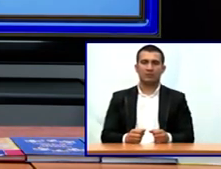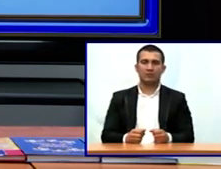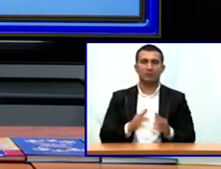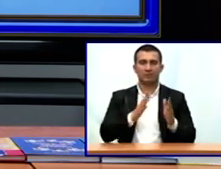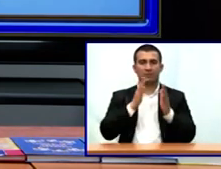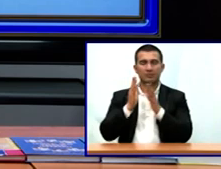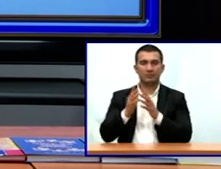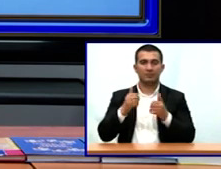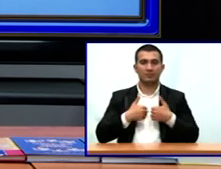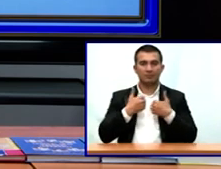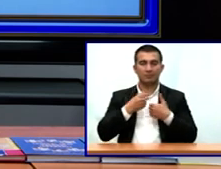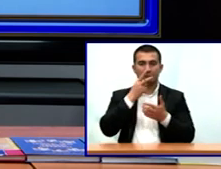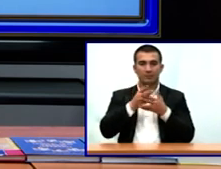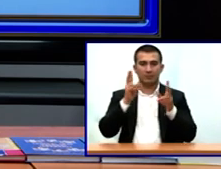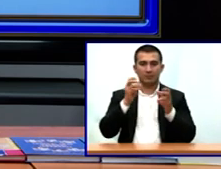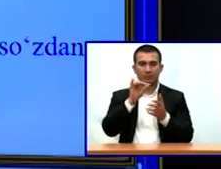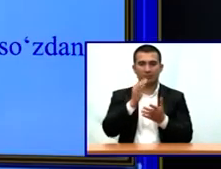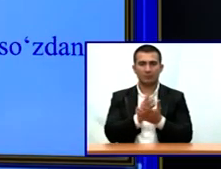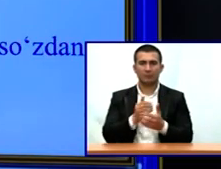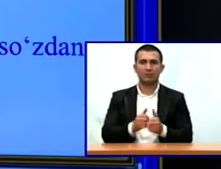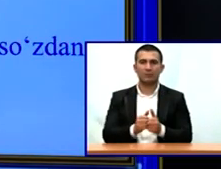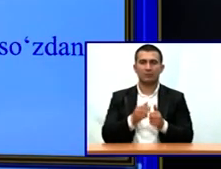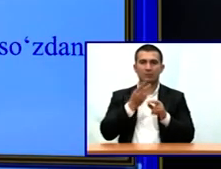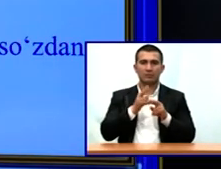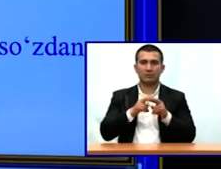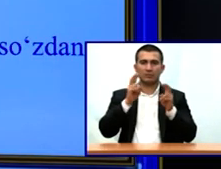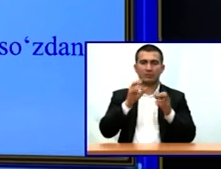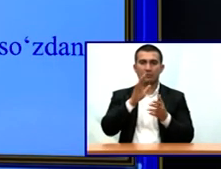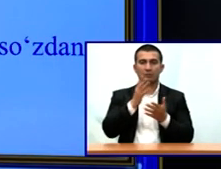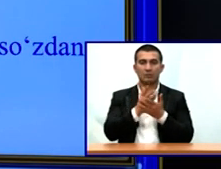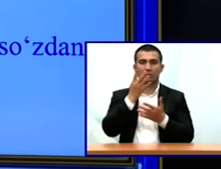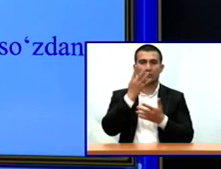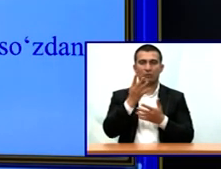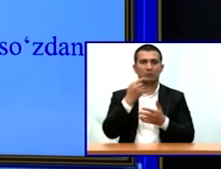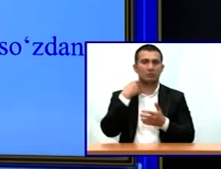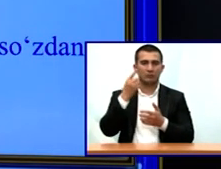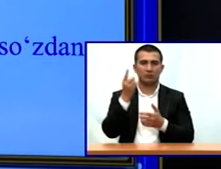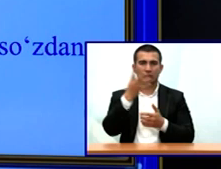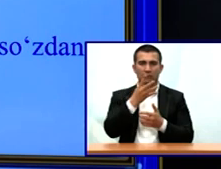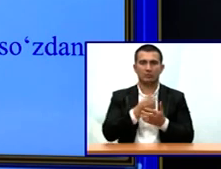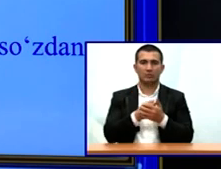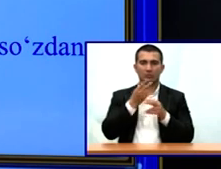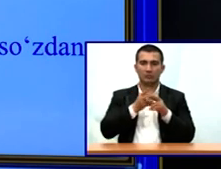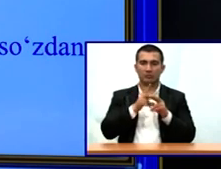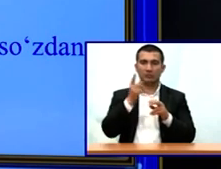Keyingi mashqimizga diqqatingizni qarating. Mashqda to'rtlik berilgan. Mana shu to'rtlikka